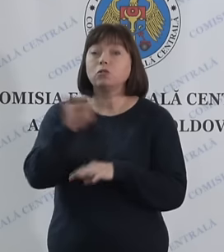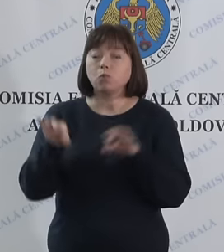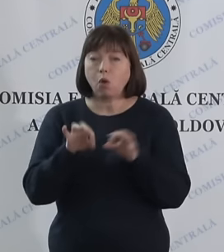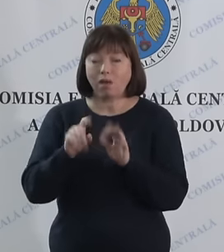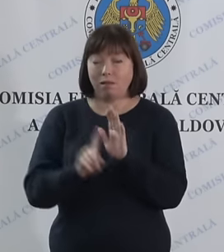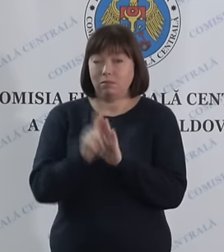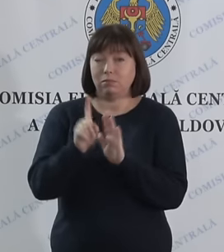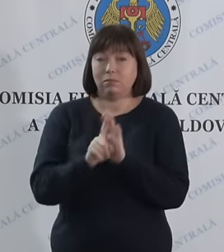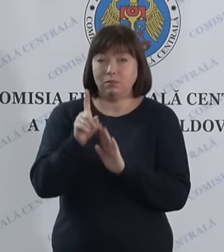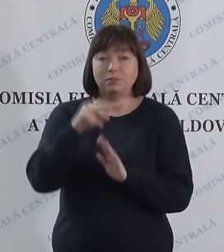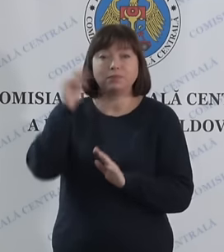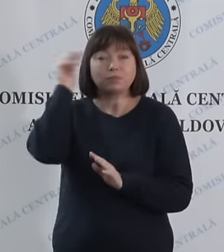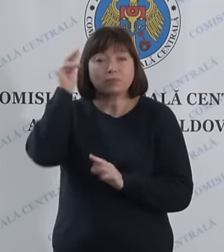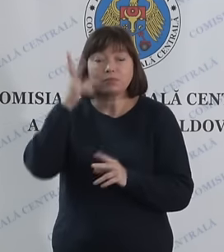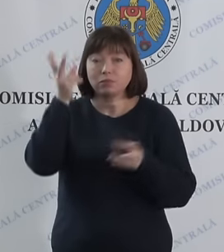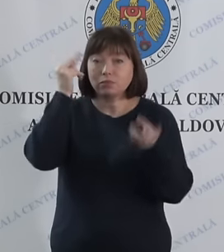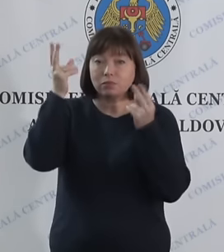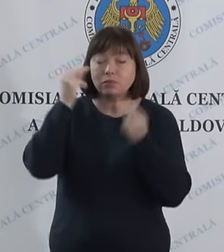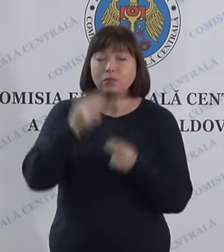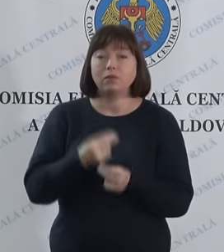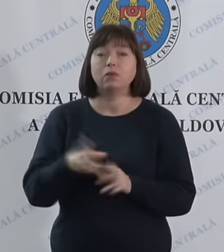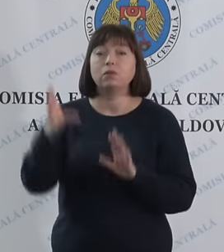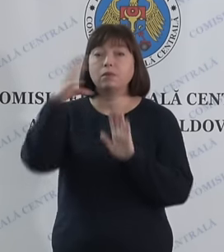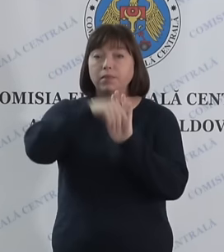pilot prevede